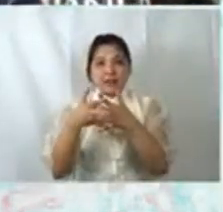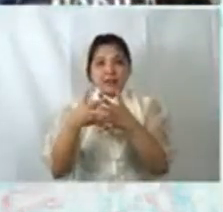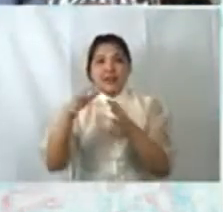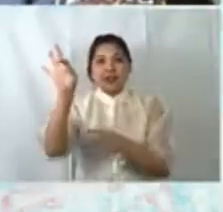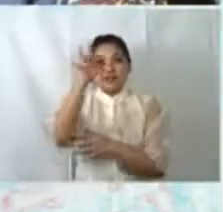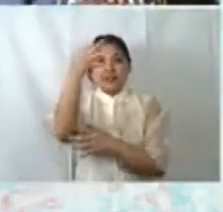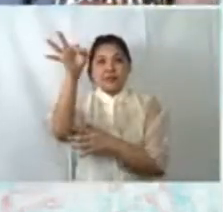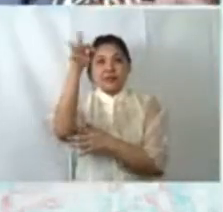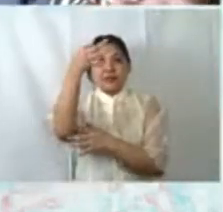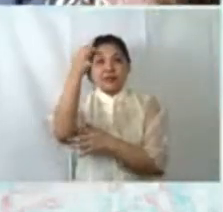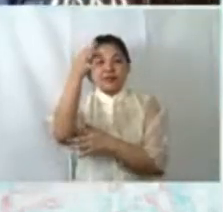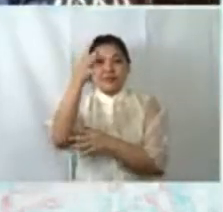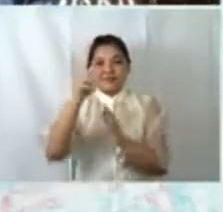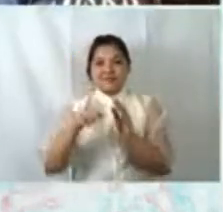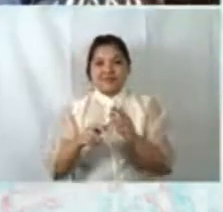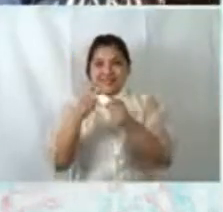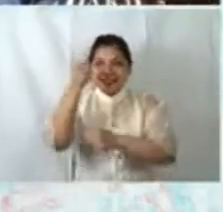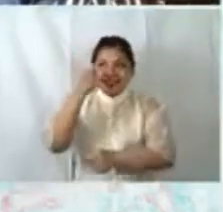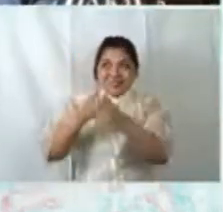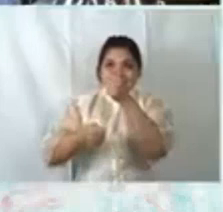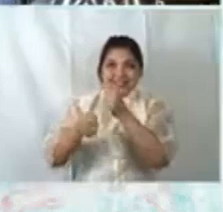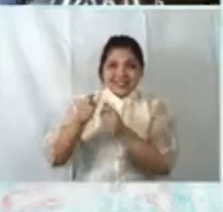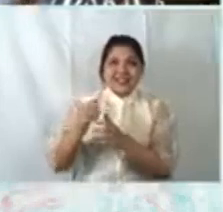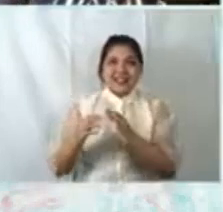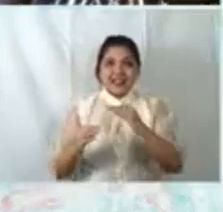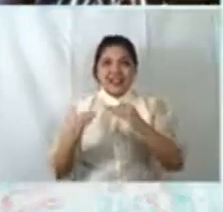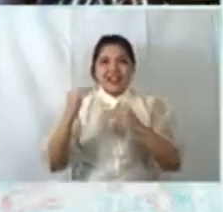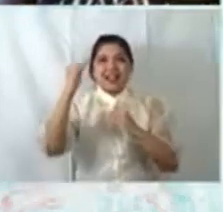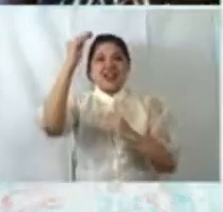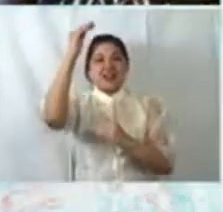Pilipino. Ang problema nangyari,